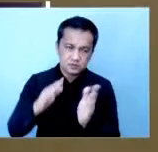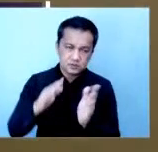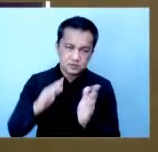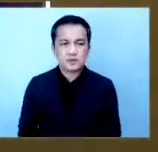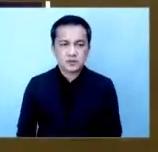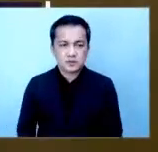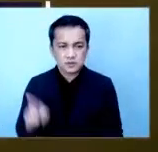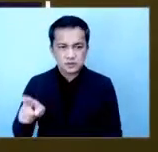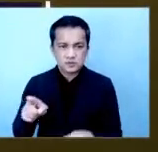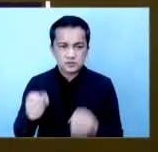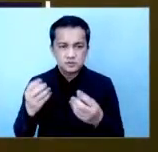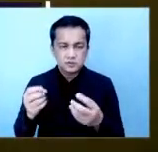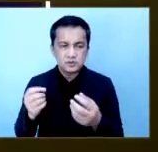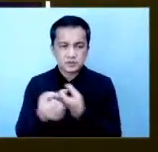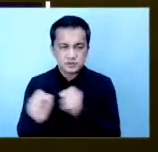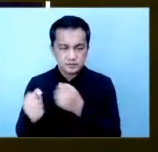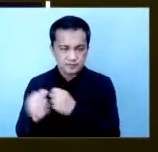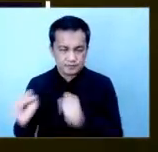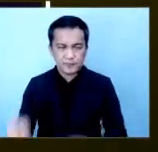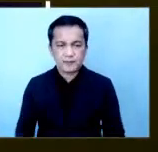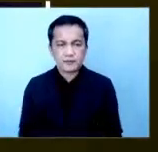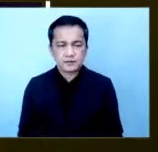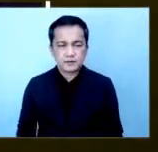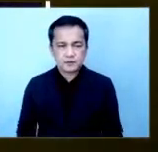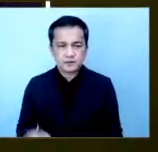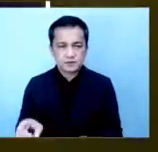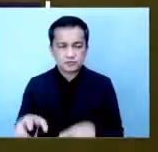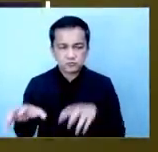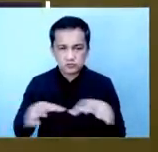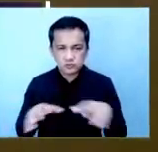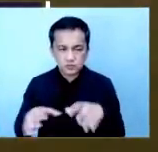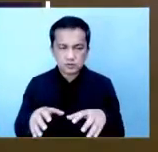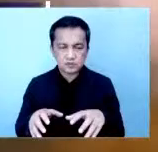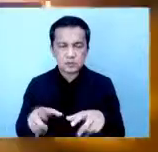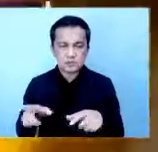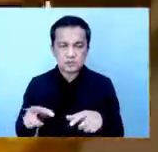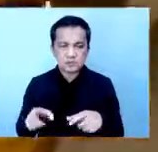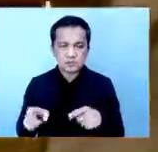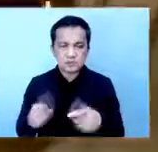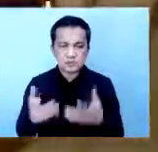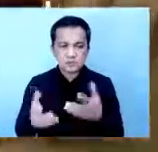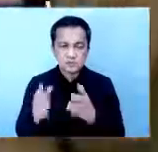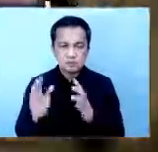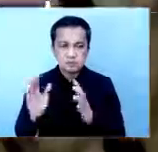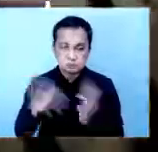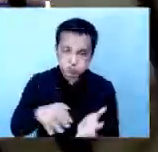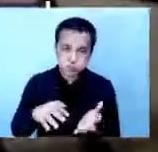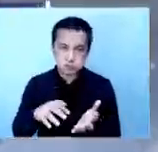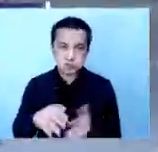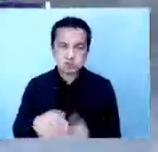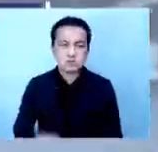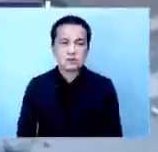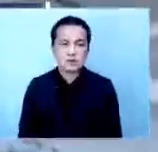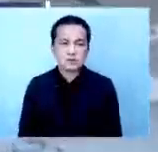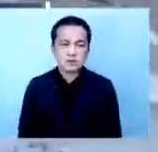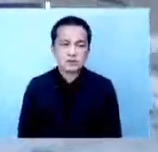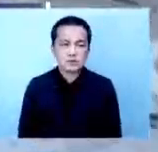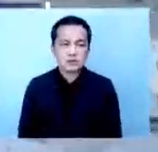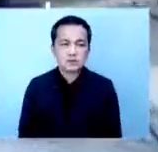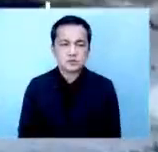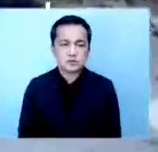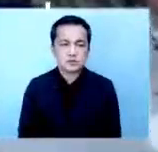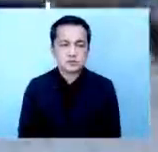mas maraming mailigtas. Kalkulado ang mga galaw nila lalo't pwedeng tuluyang gumuho ang gusali.